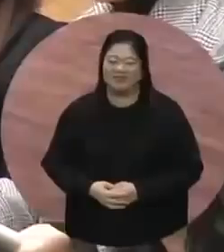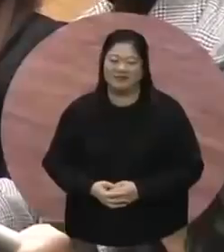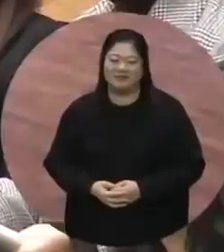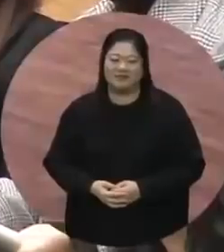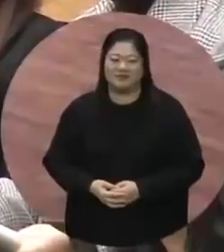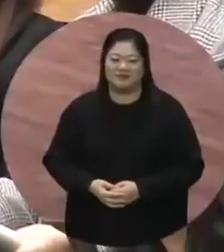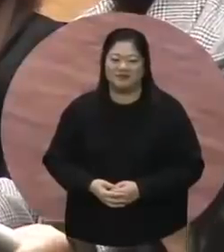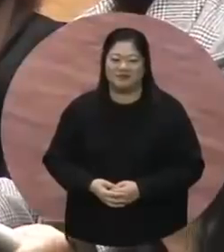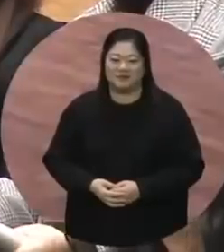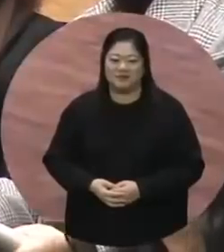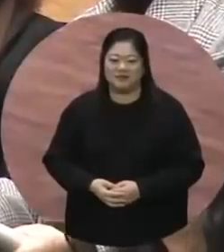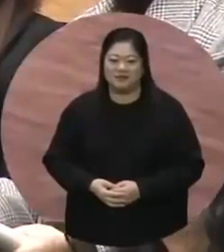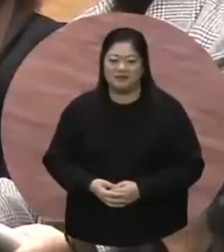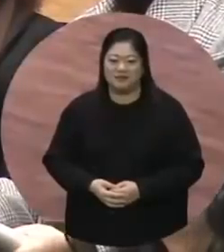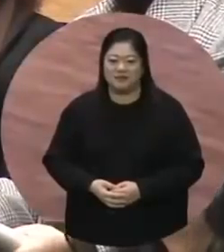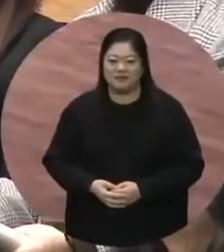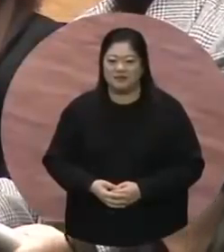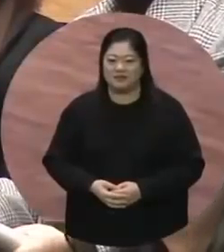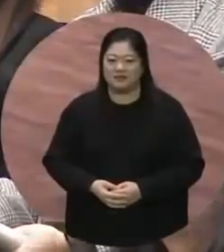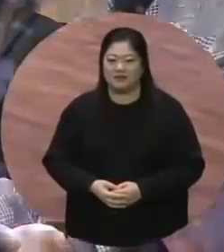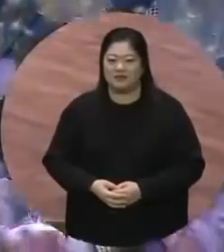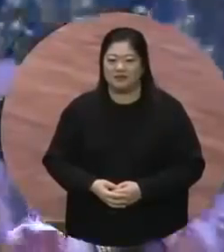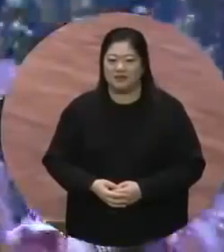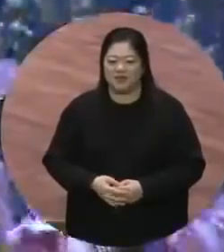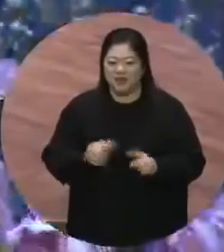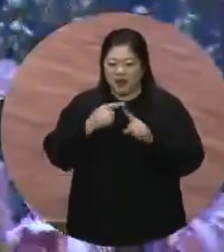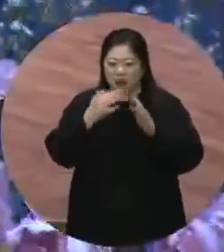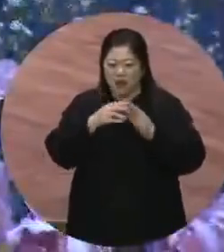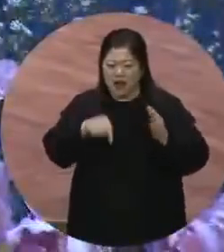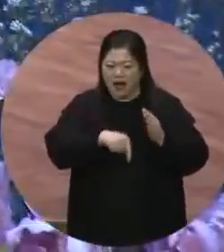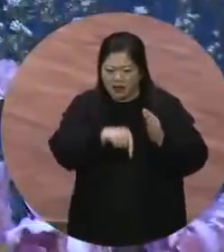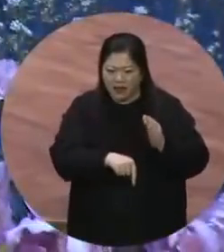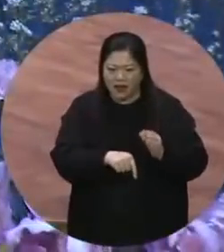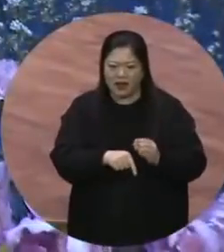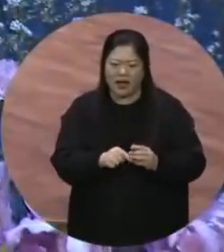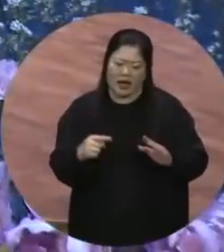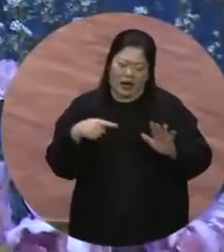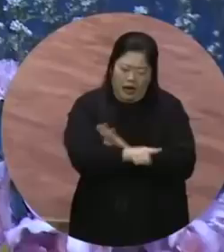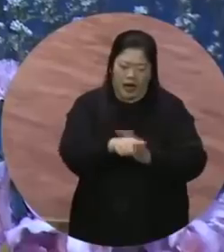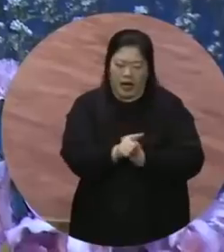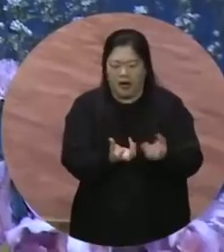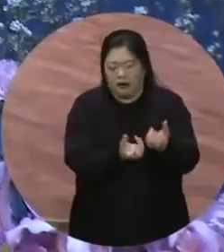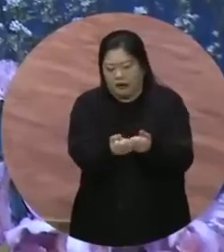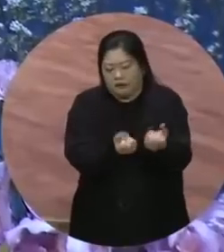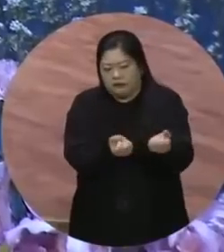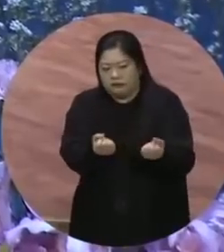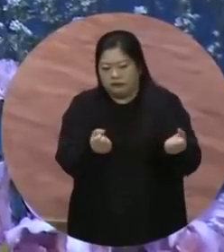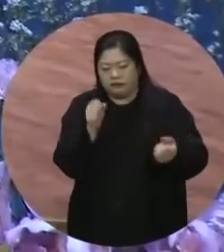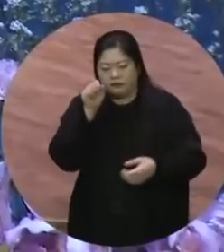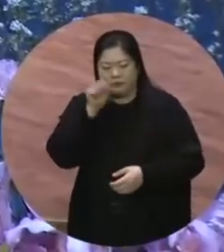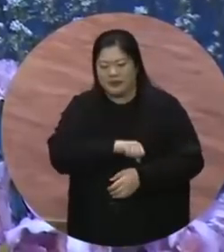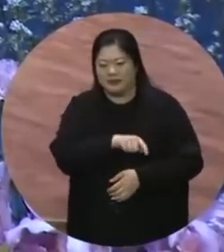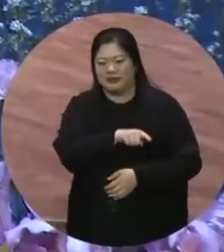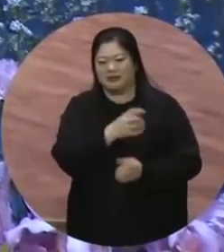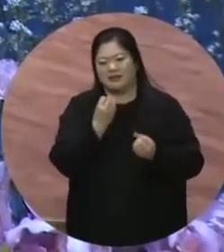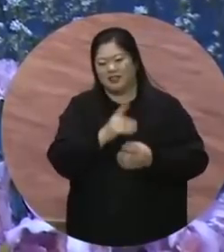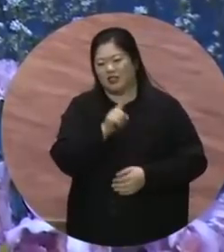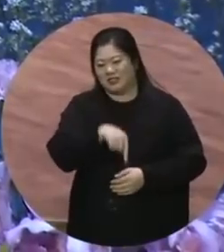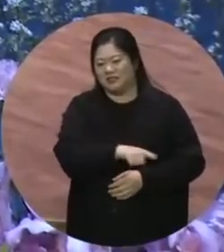그래서 이렇게 교회들을 무너뜨리는 교회 분열 일으키는, 그래서